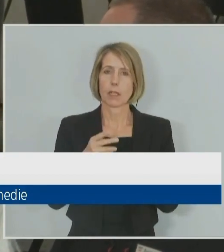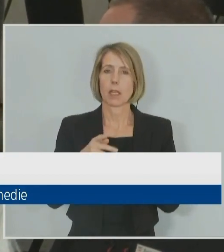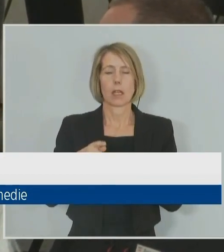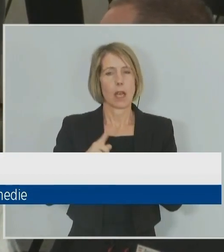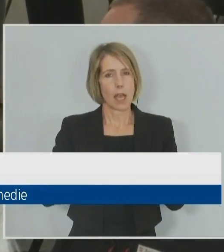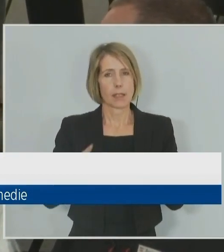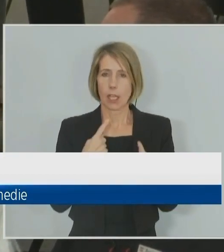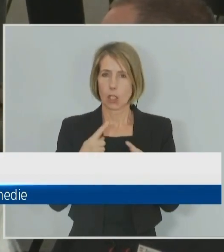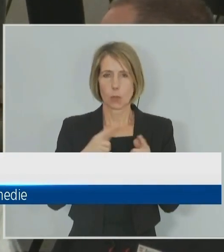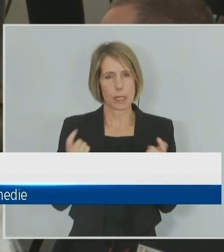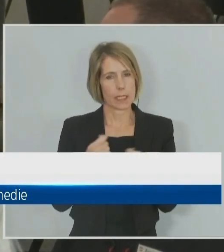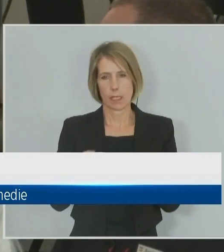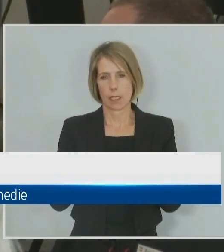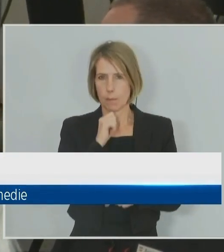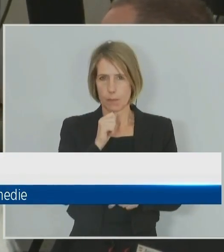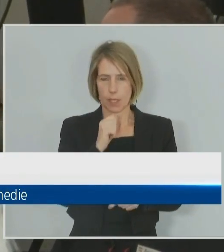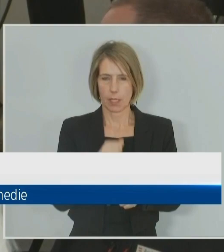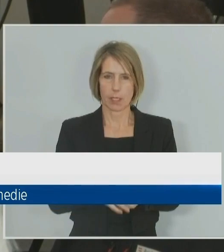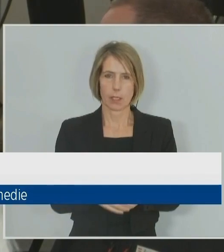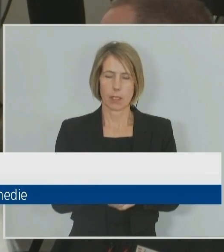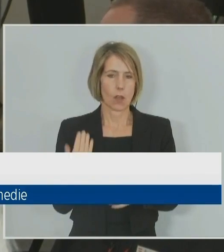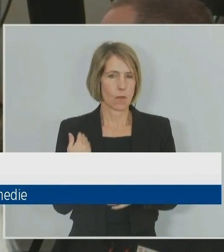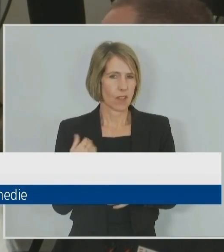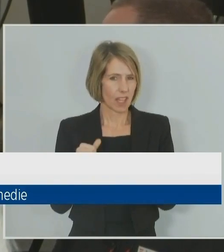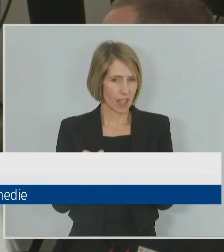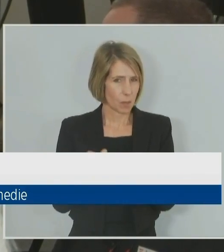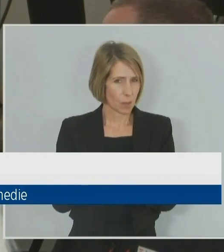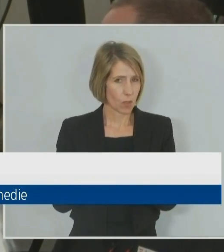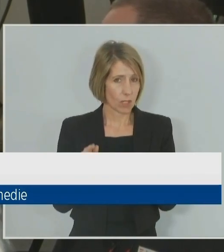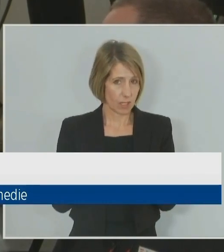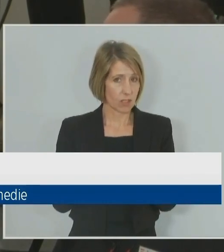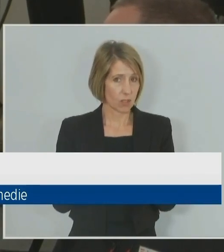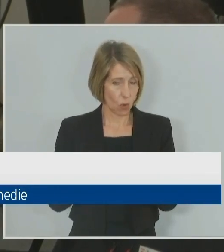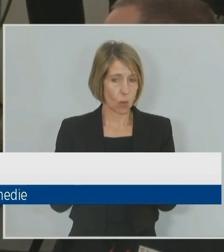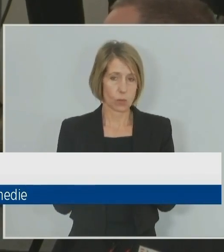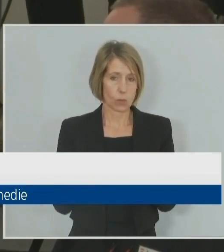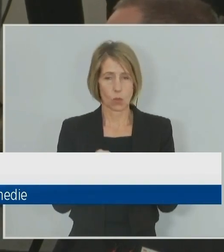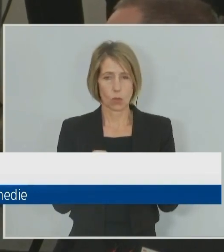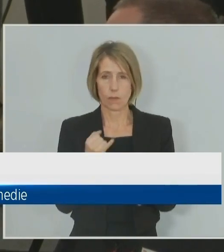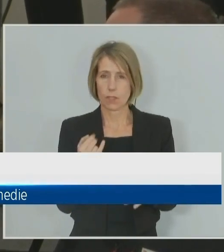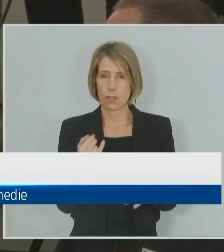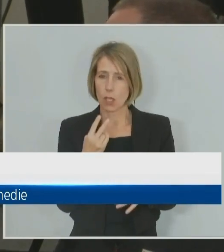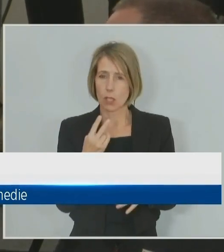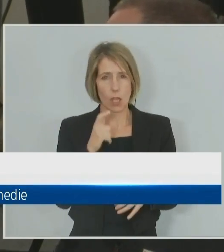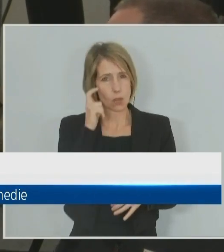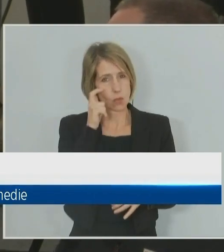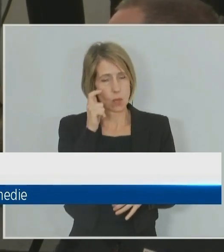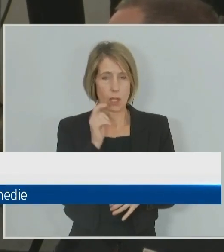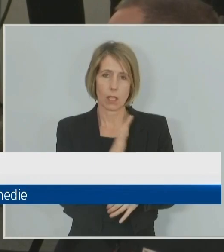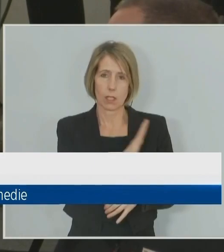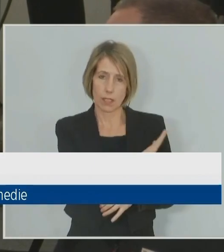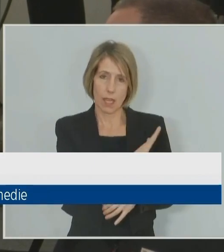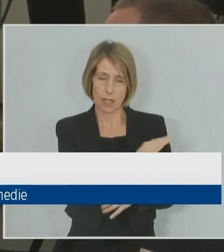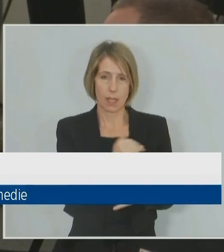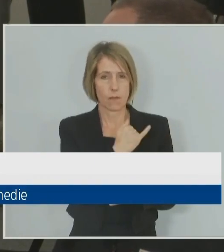ata insistojnë që të quhet propozim IBS i mbështetur nga Gjermania dhe Franca, dhe kështu qoftë, këtë